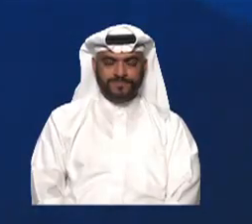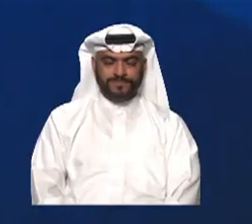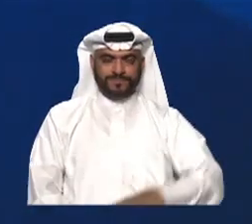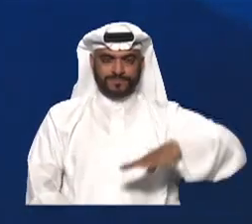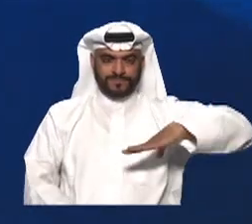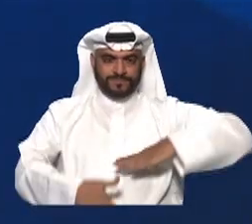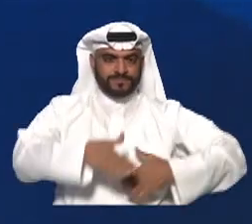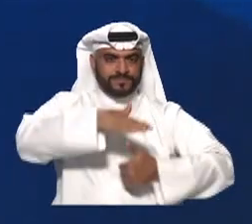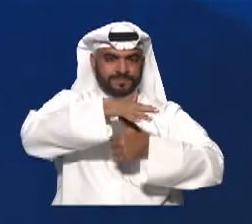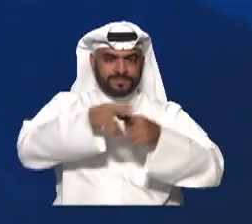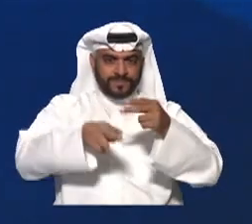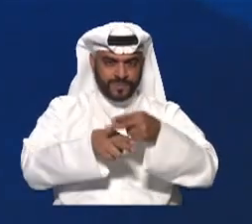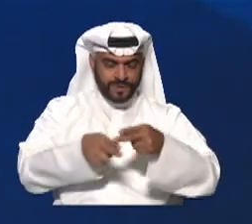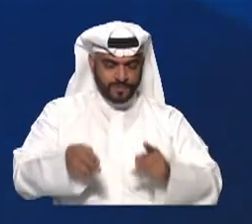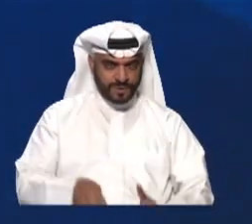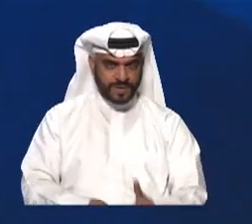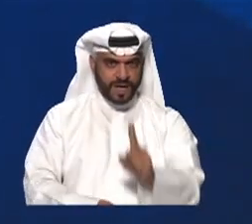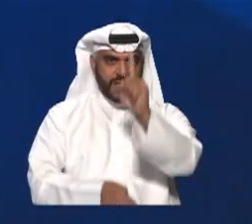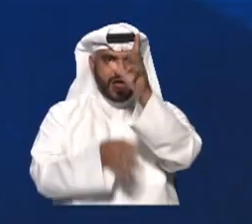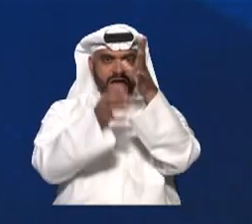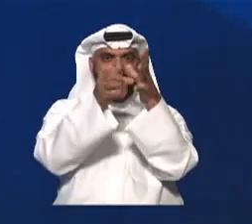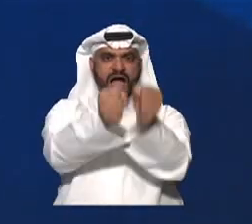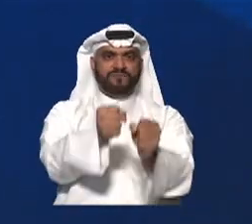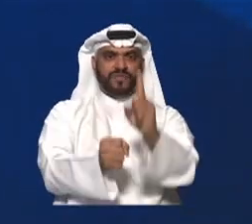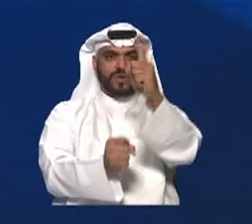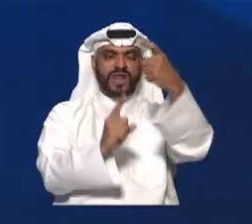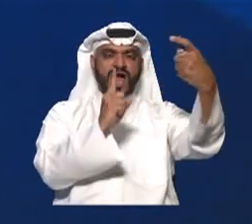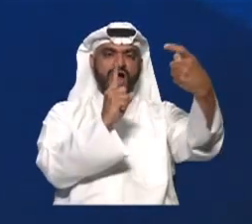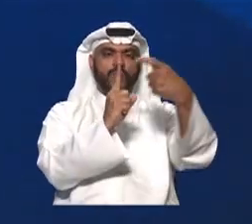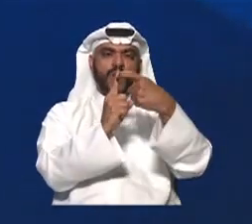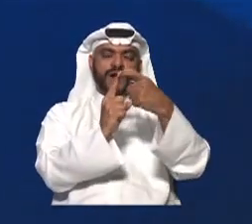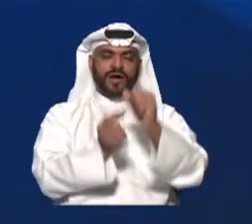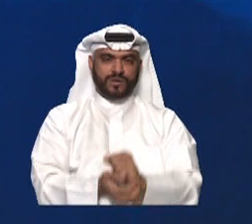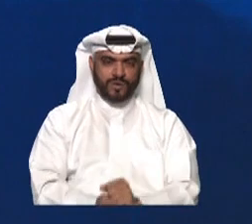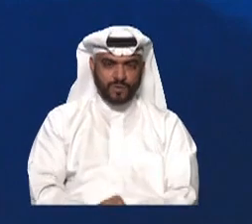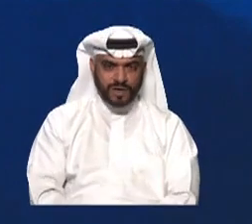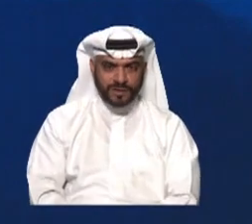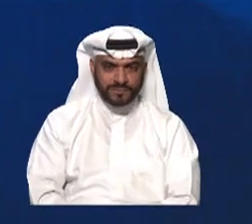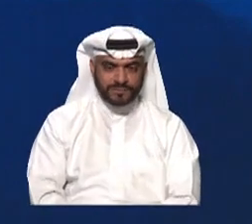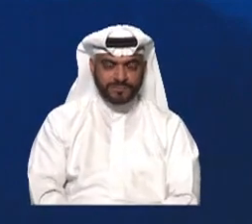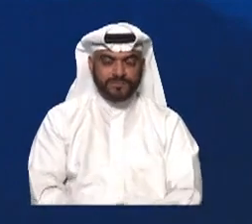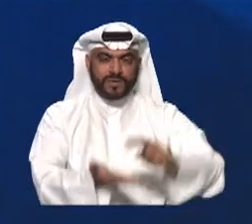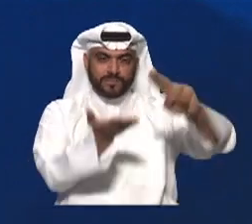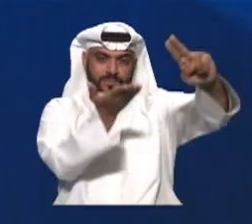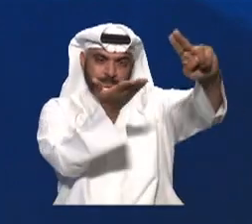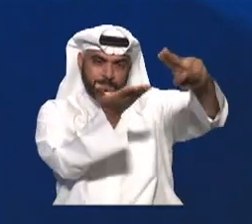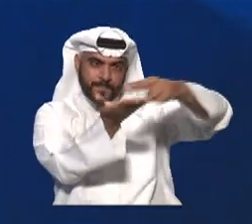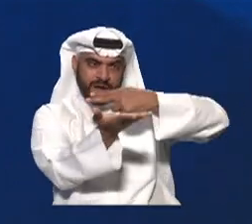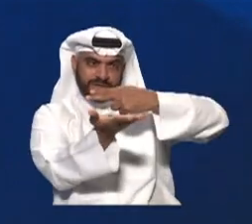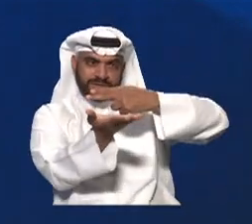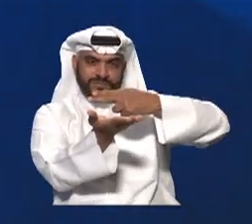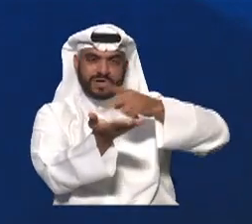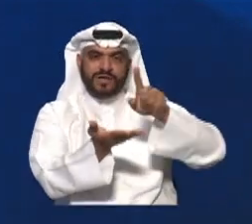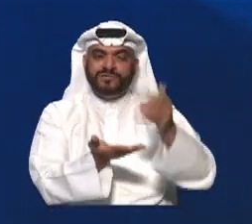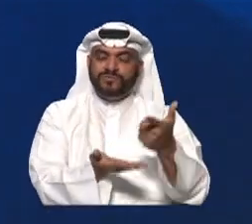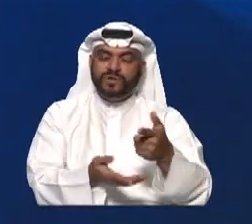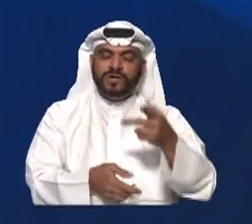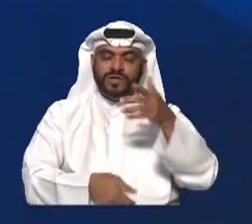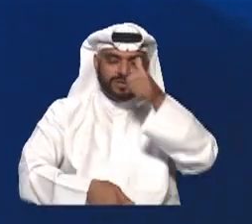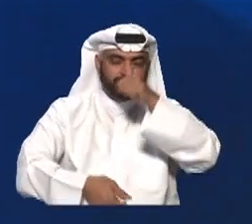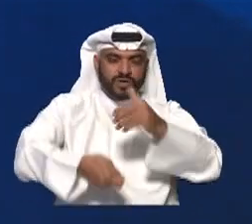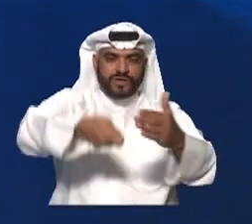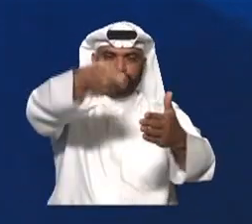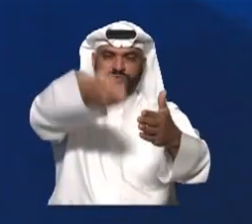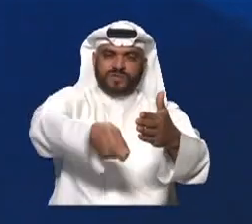تلقى حضرة صاحب السمو أمير البلاد الشيخ نواف الأحمد الجابر الصباح حفظه الله ورعاه برقية تعزية من أخيه صاحب